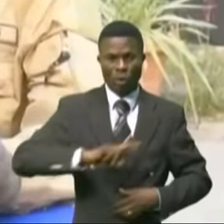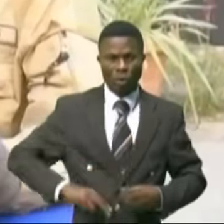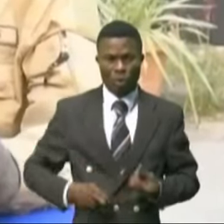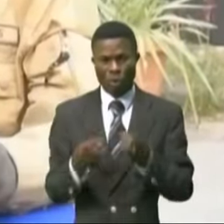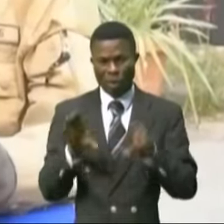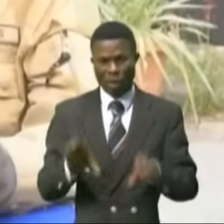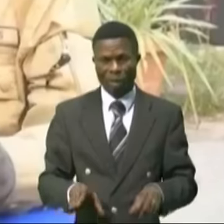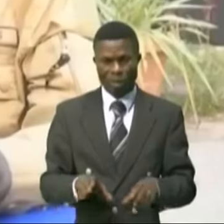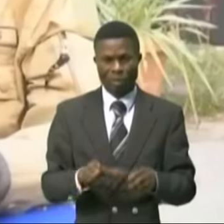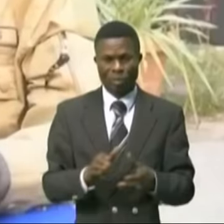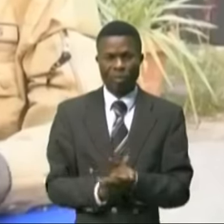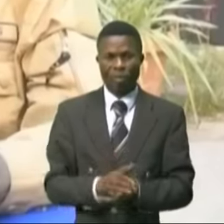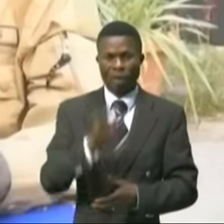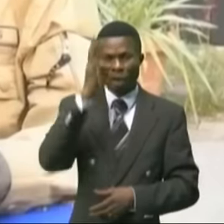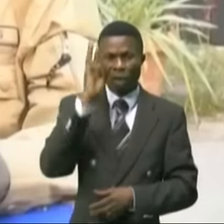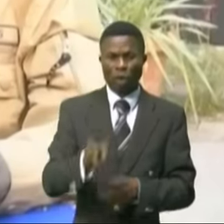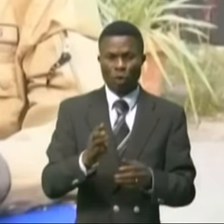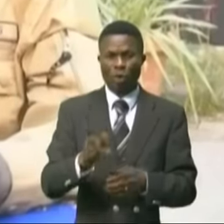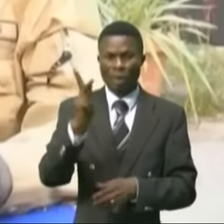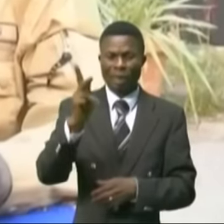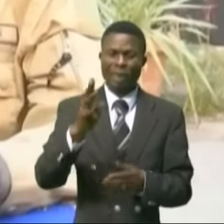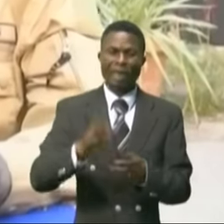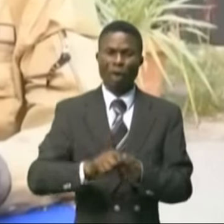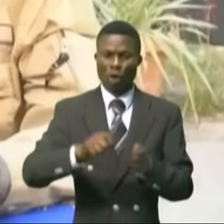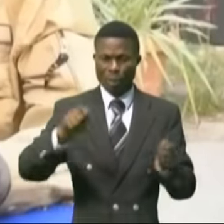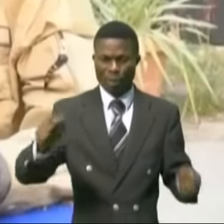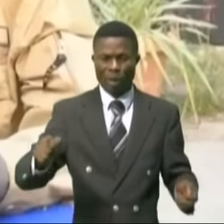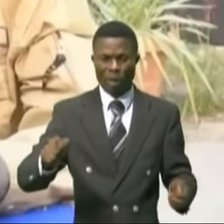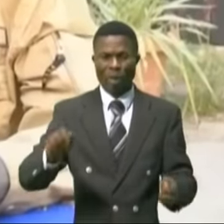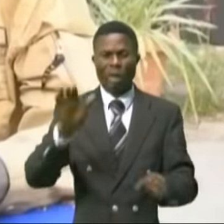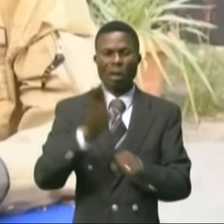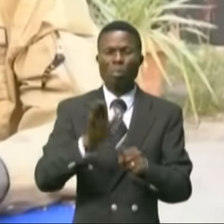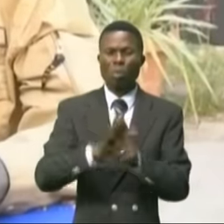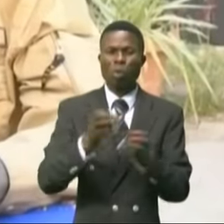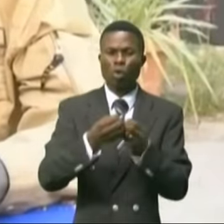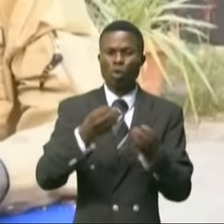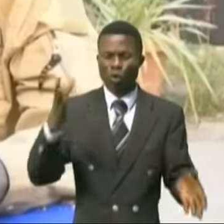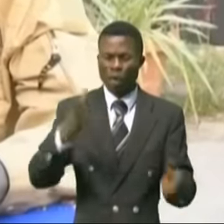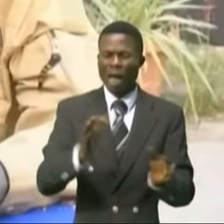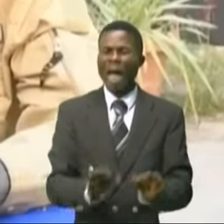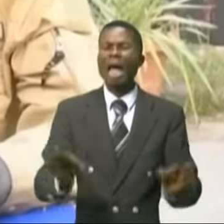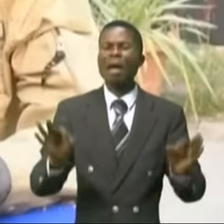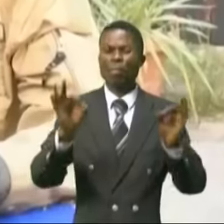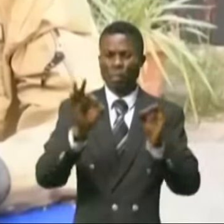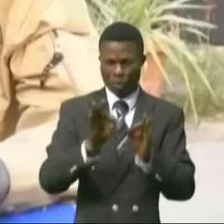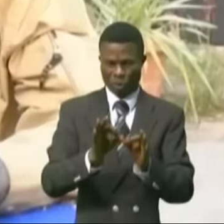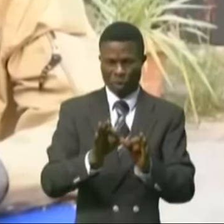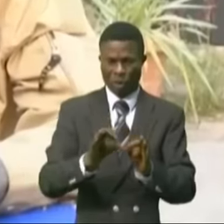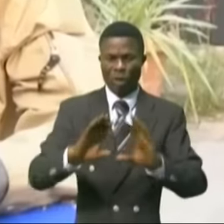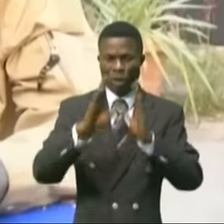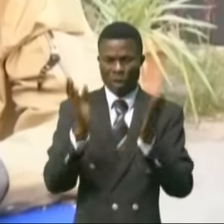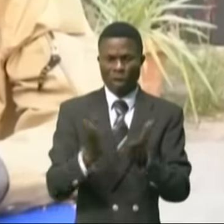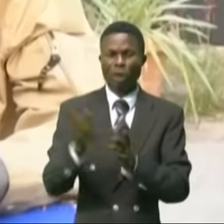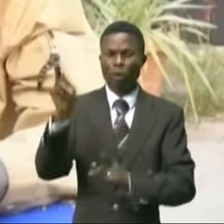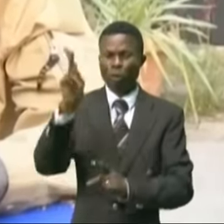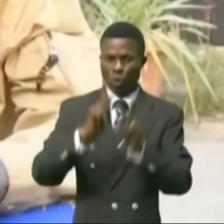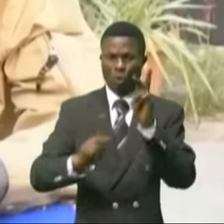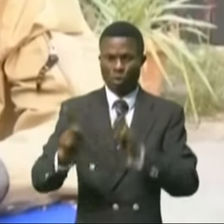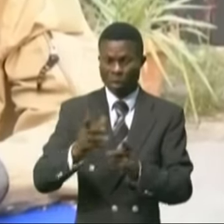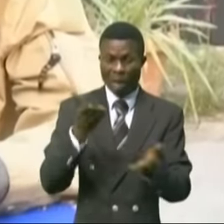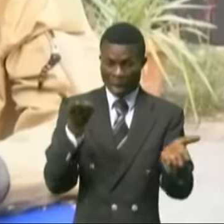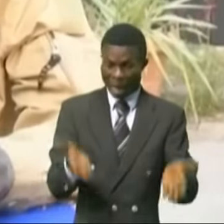dans 300 km, qu'il y a toutes les richesses stratégiques et toutes les populations sont